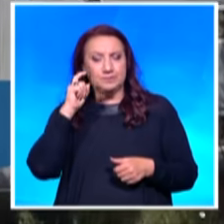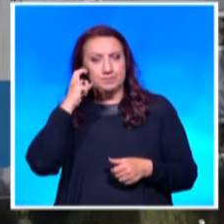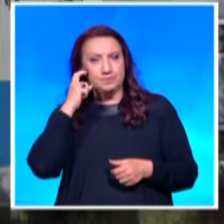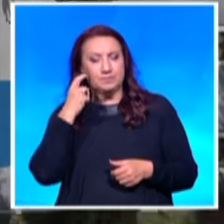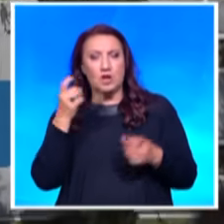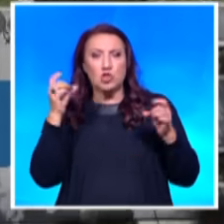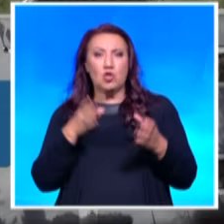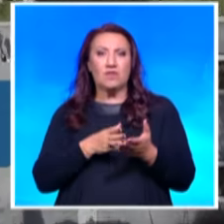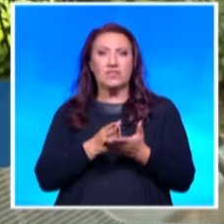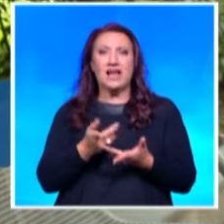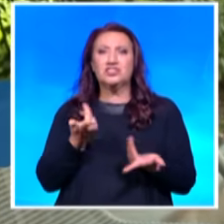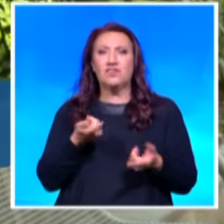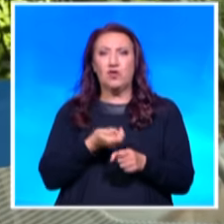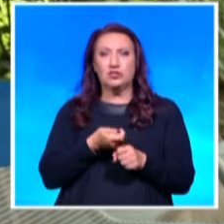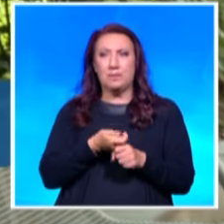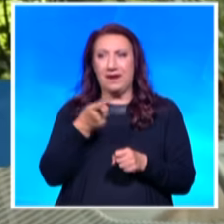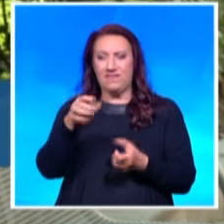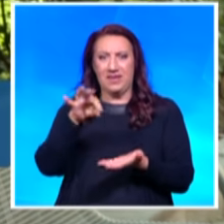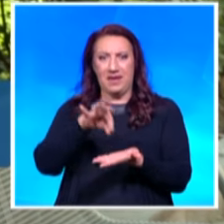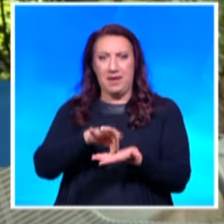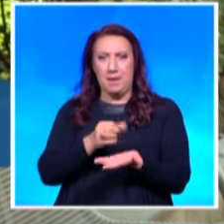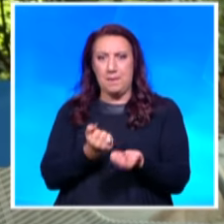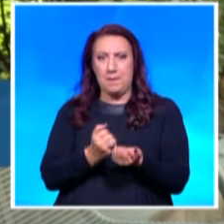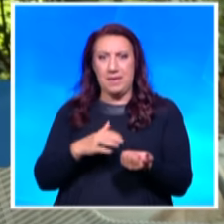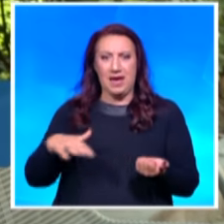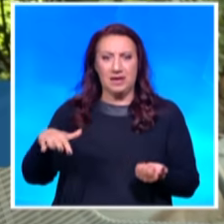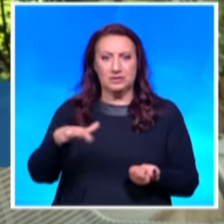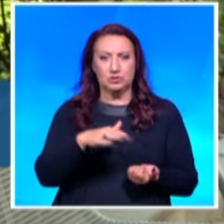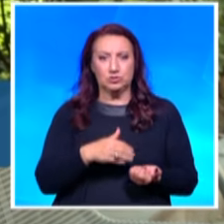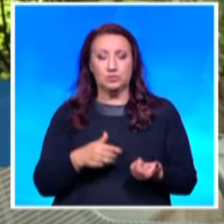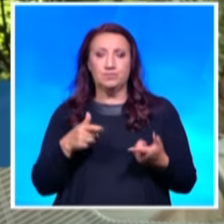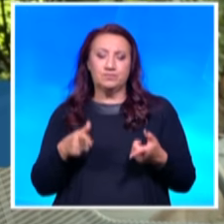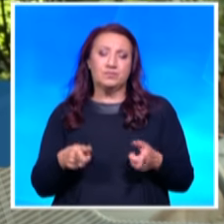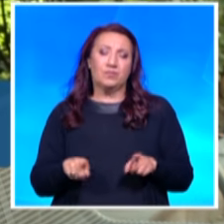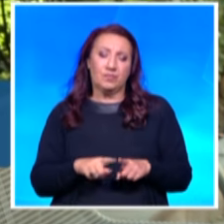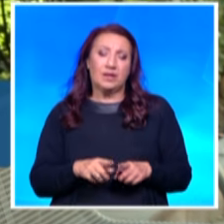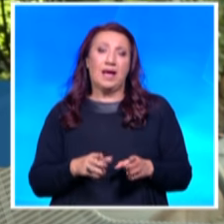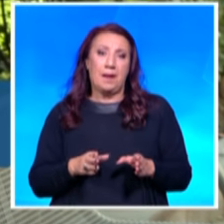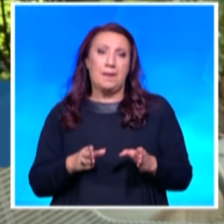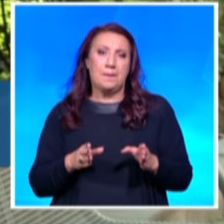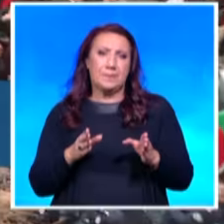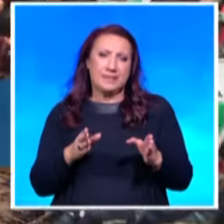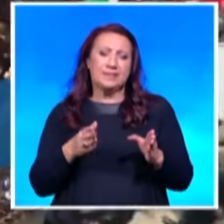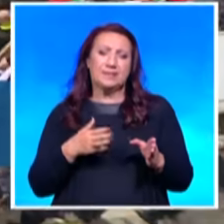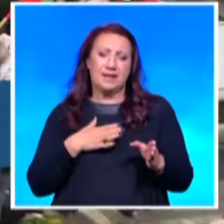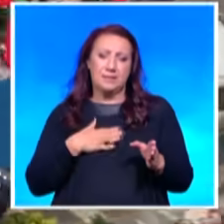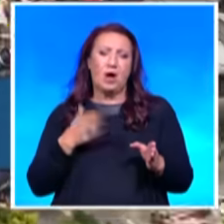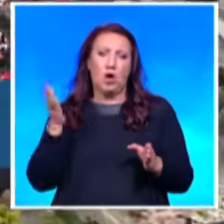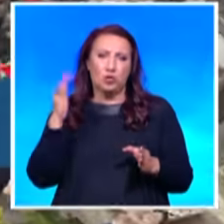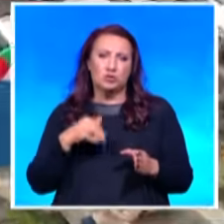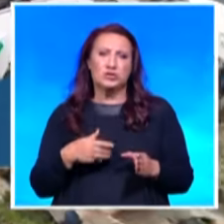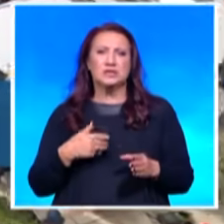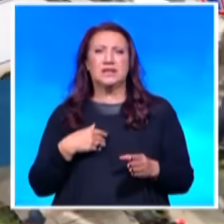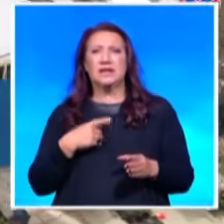публичното пространство. Дълъг път се тръгва с малка крачка. Този път е доста дълъг. Сигурен съм, че отново ще има спекулации от определени